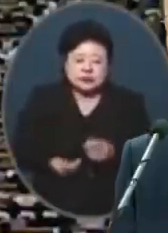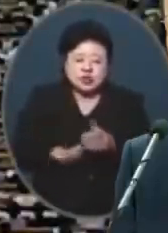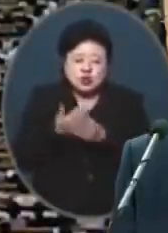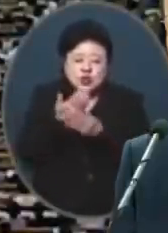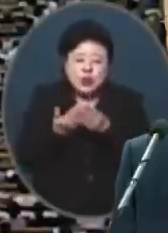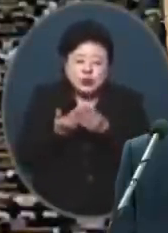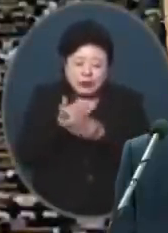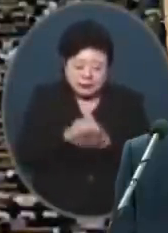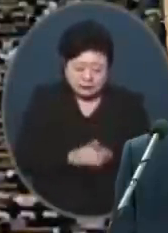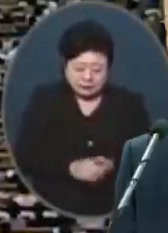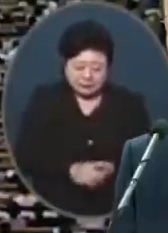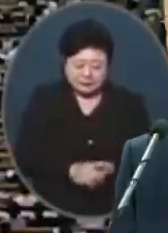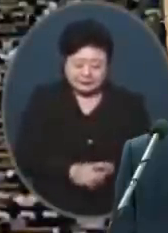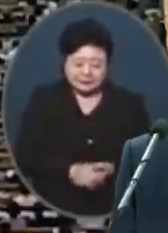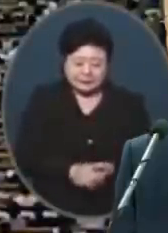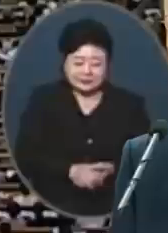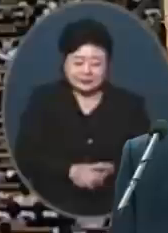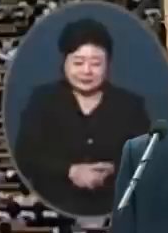그랬습니다